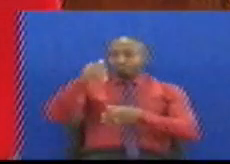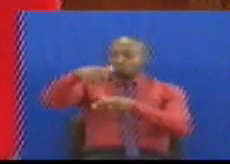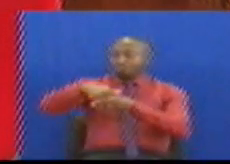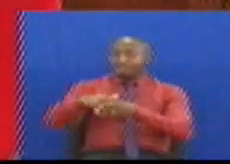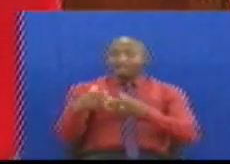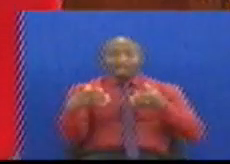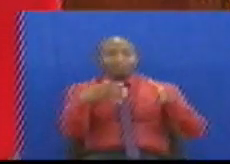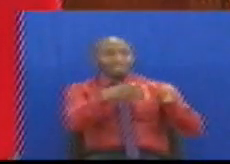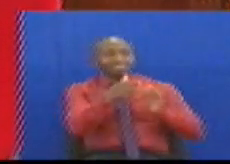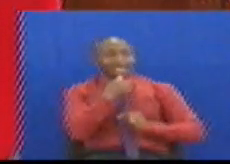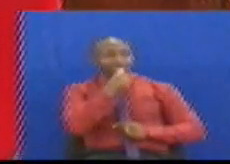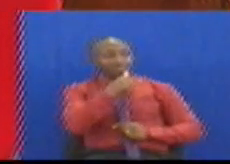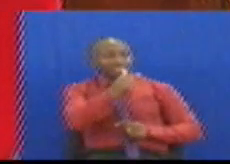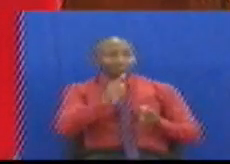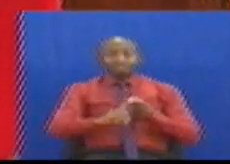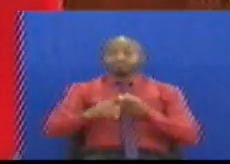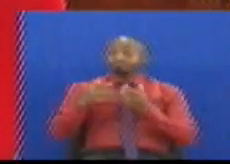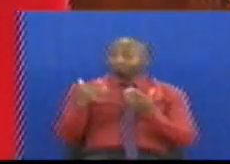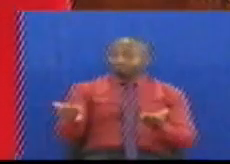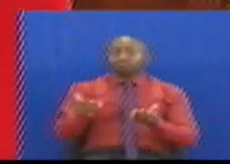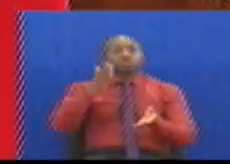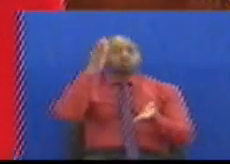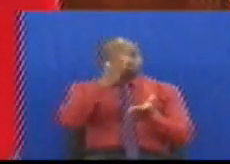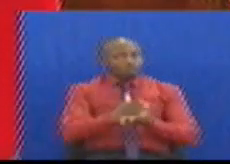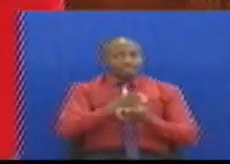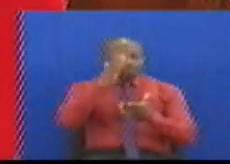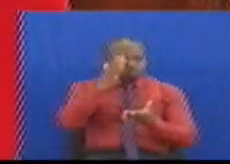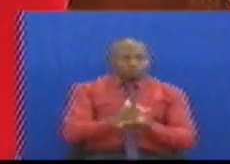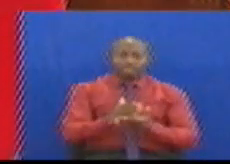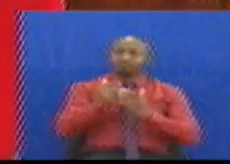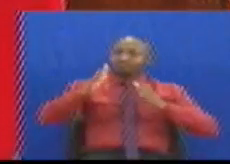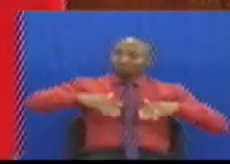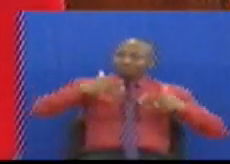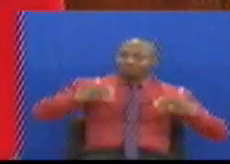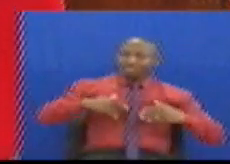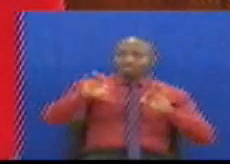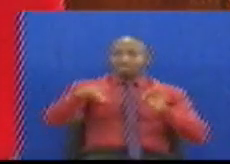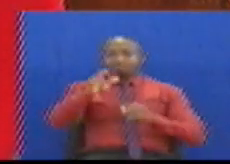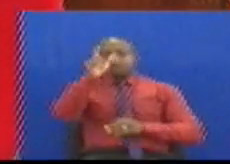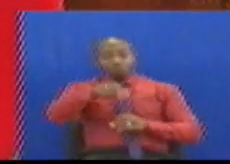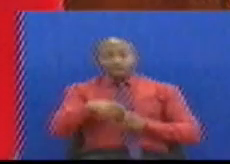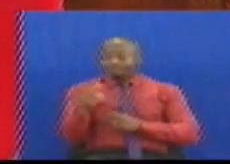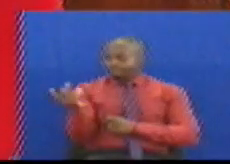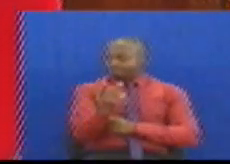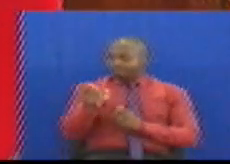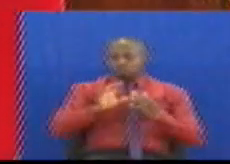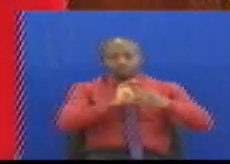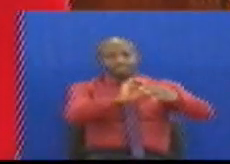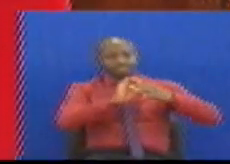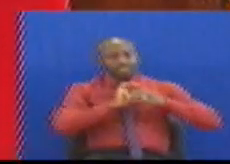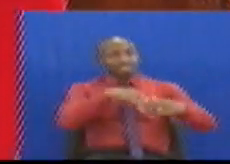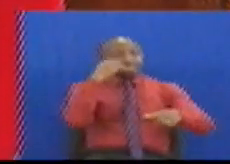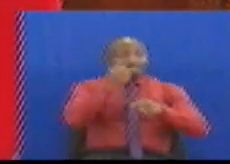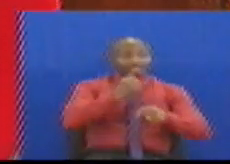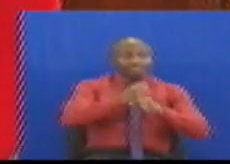ya Tamisemi, utawala wa Tamisemi, kiukweli kabisa tunafarijika na namna watu hawa tulivyofanya nao kazi katika kipindi hiki